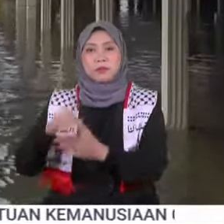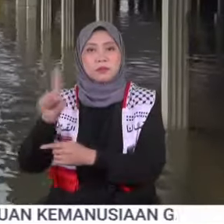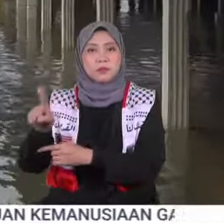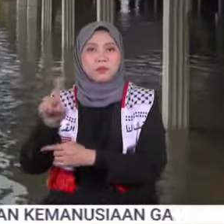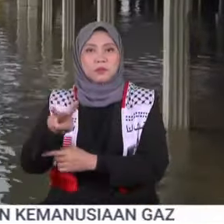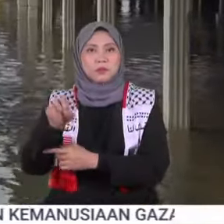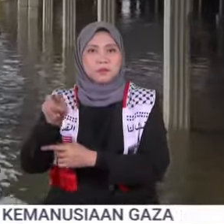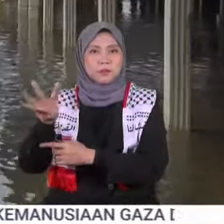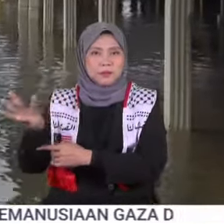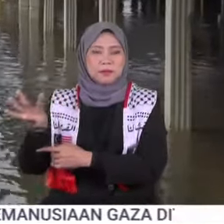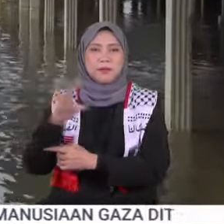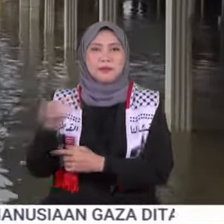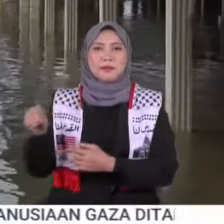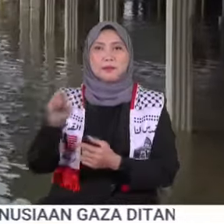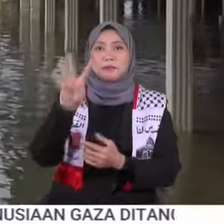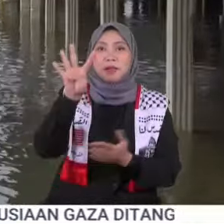458 calon berdaftar